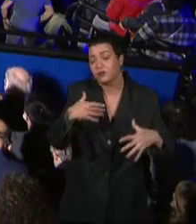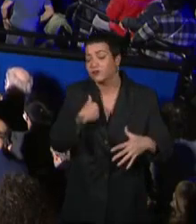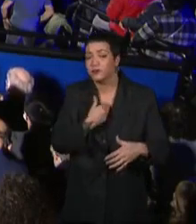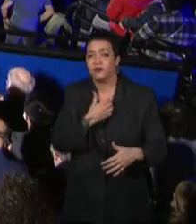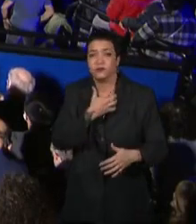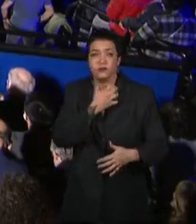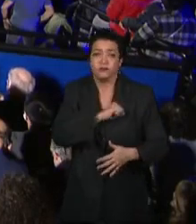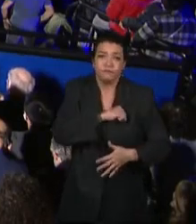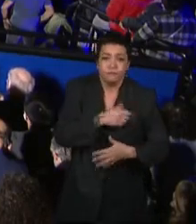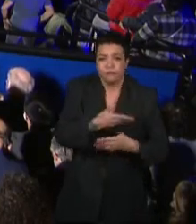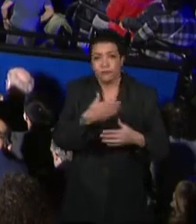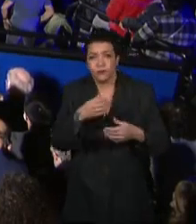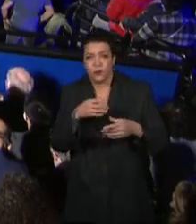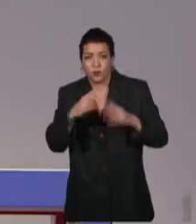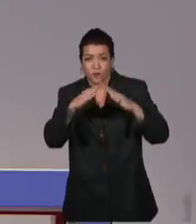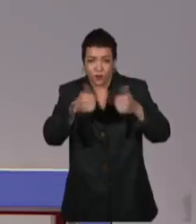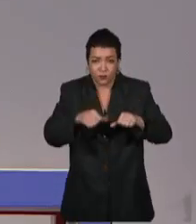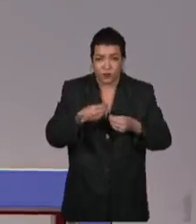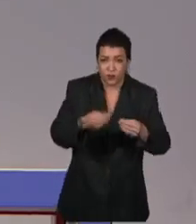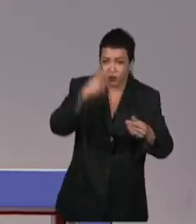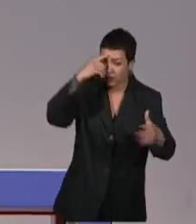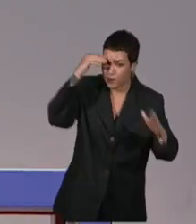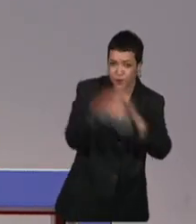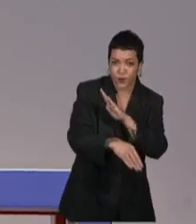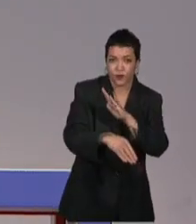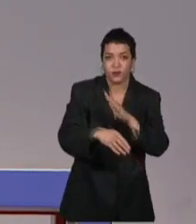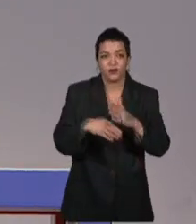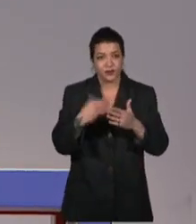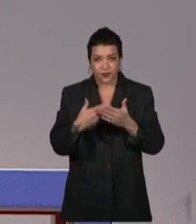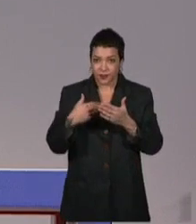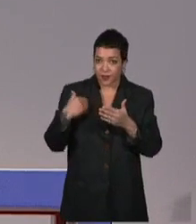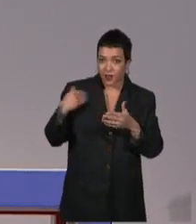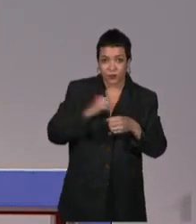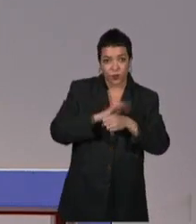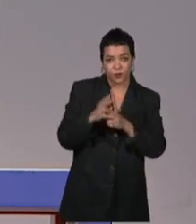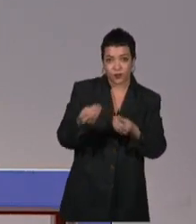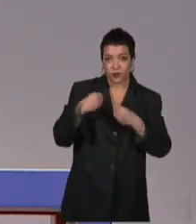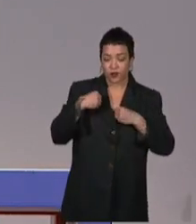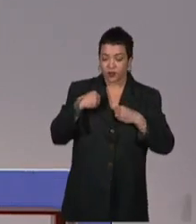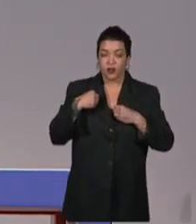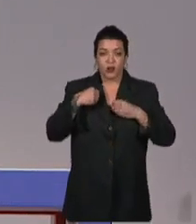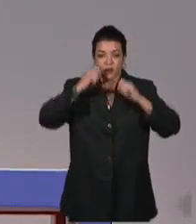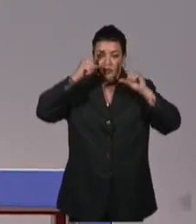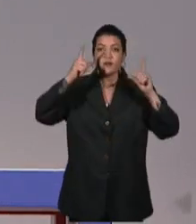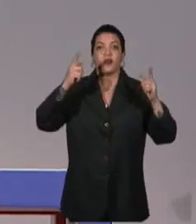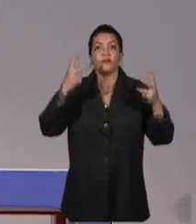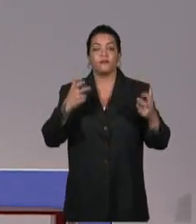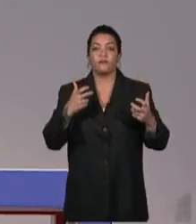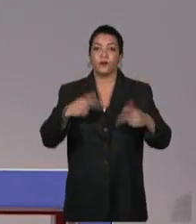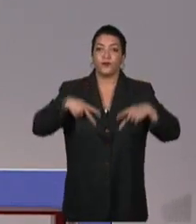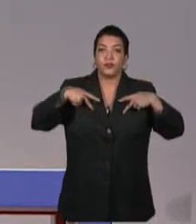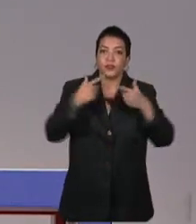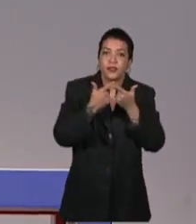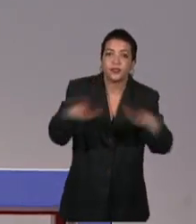Cette épreuve a réveillé nos aspirations profondes. Celle d'une vie plus libre,